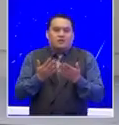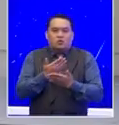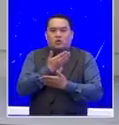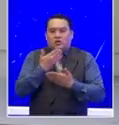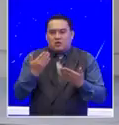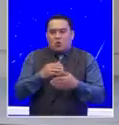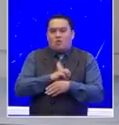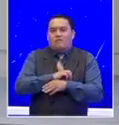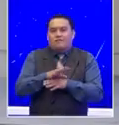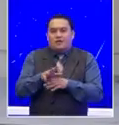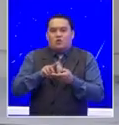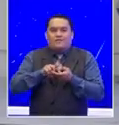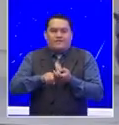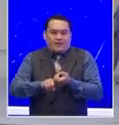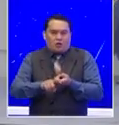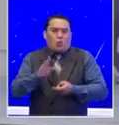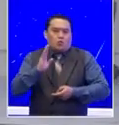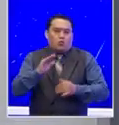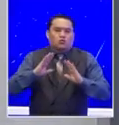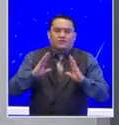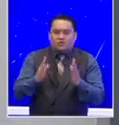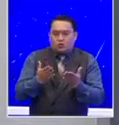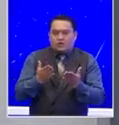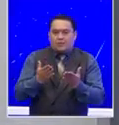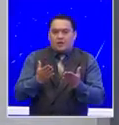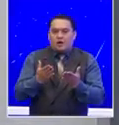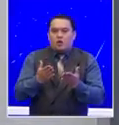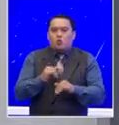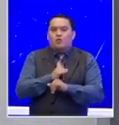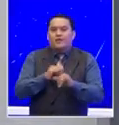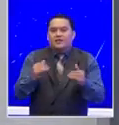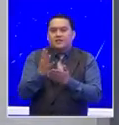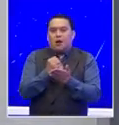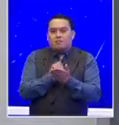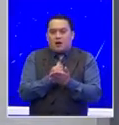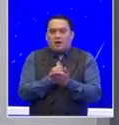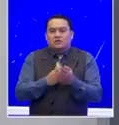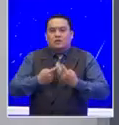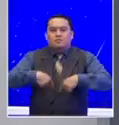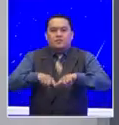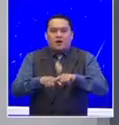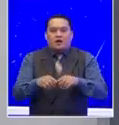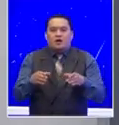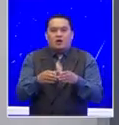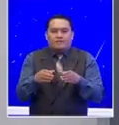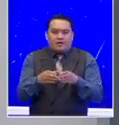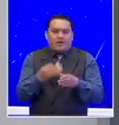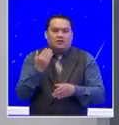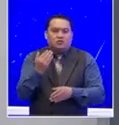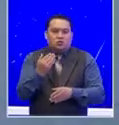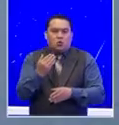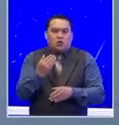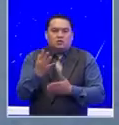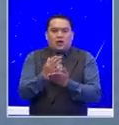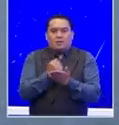коронавируса, неуверенностью трейдеров в дальнейшем развитии ситуации. В частности, растут запасы сырья на базе поставок в штате Оклахома. Так,